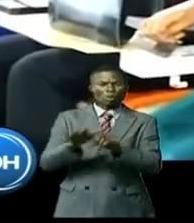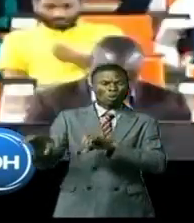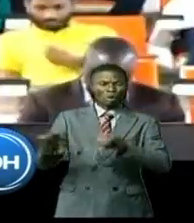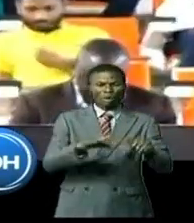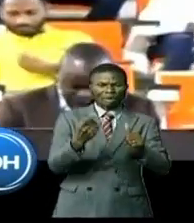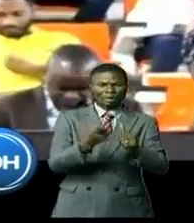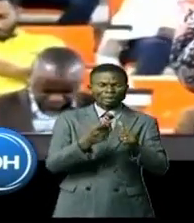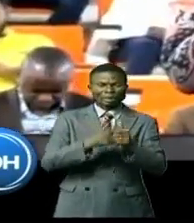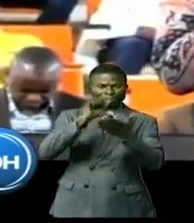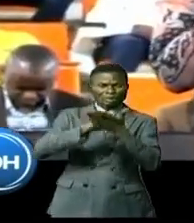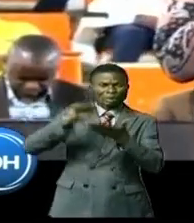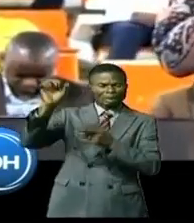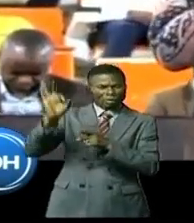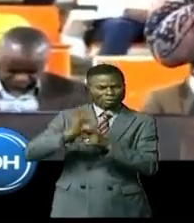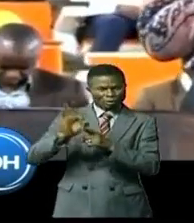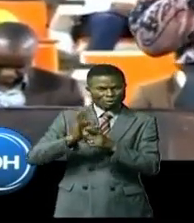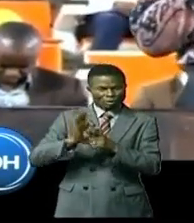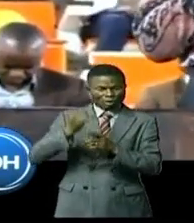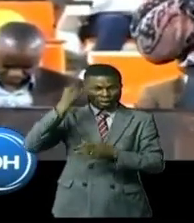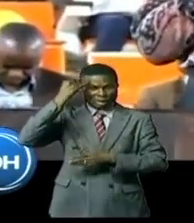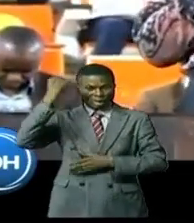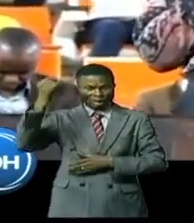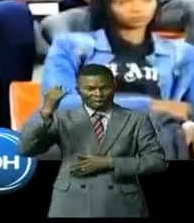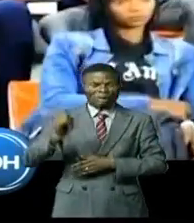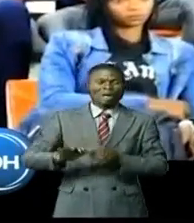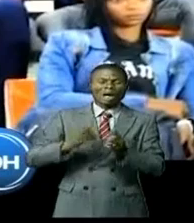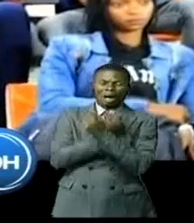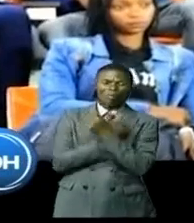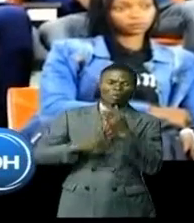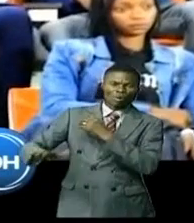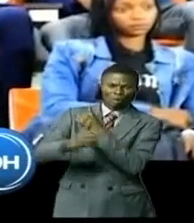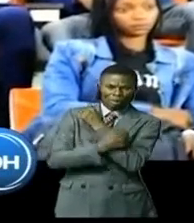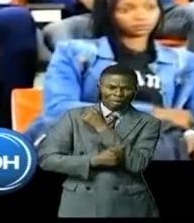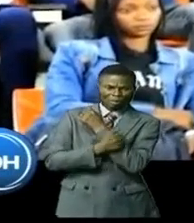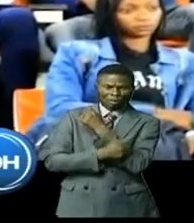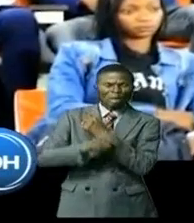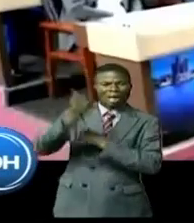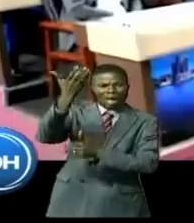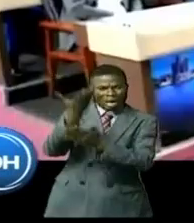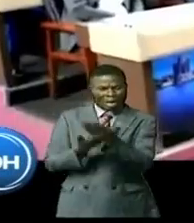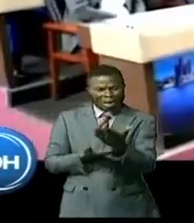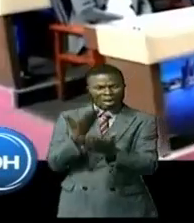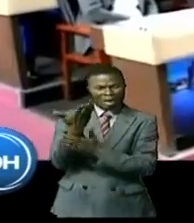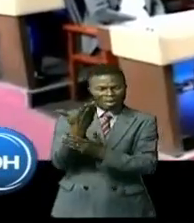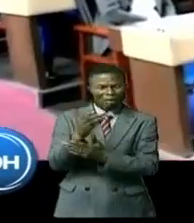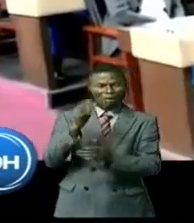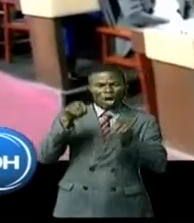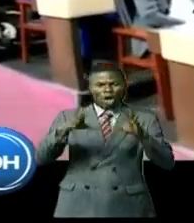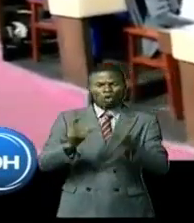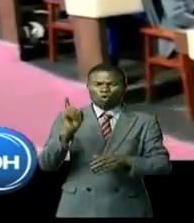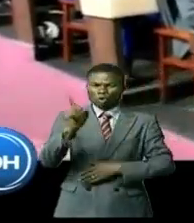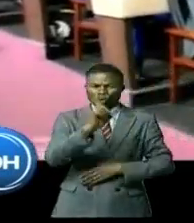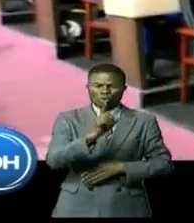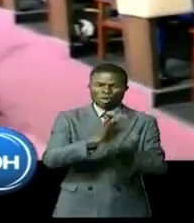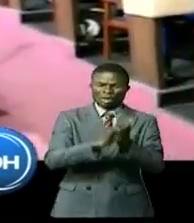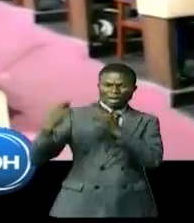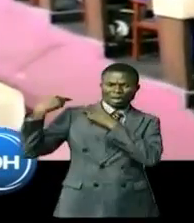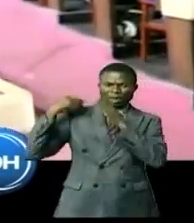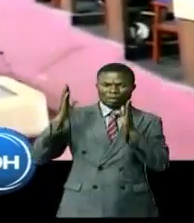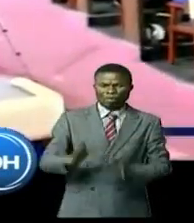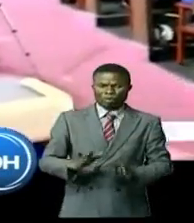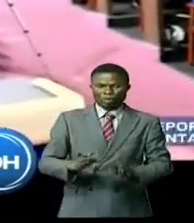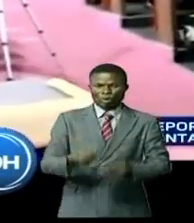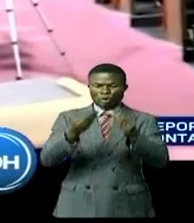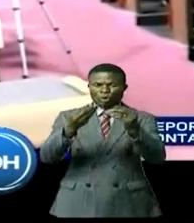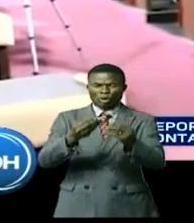notamment des séminaires de formation, des initiatives républicaines, afin d'inviter chaque Congolais, à n'importe quel niveau de responsabilité qu'il soit, d'apporter